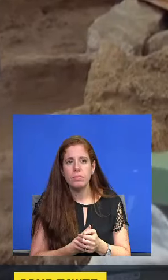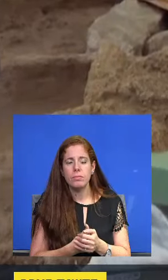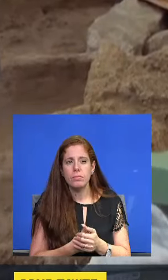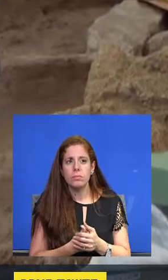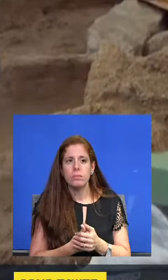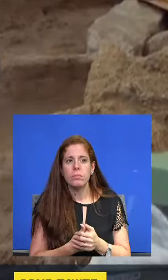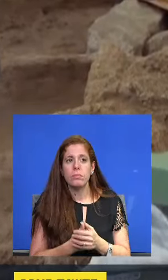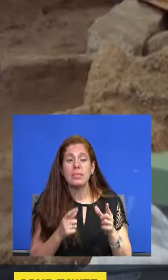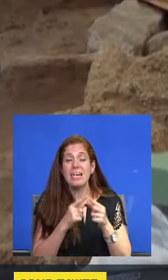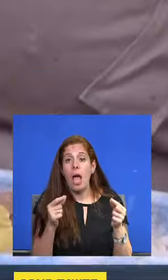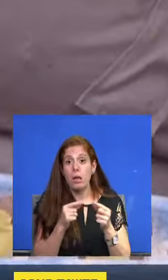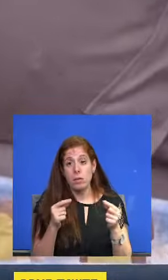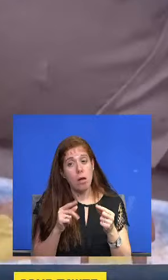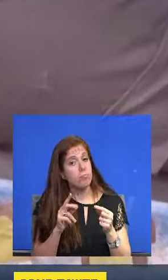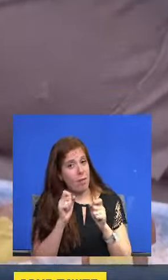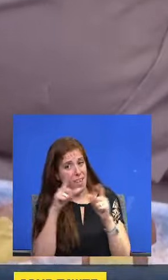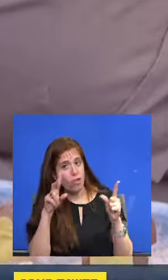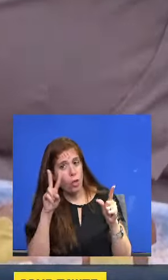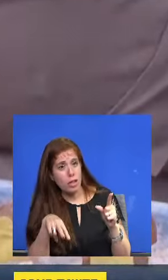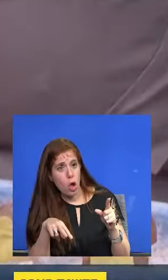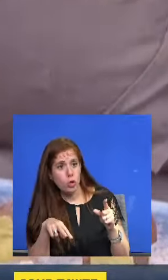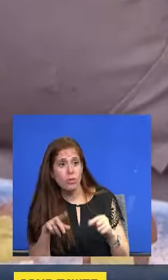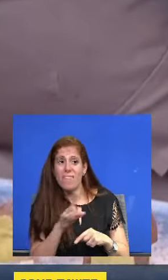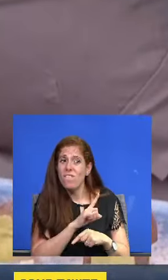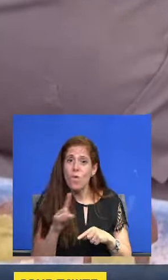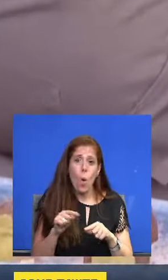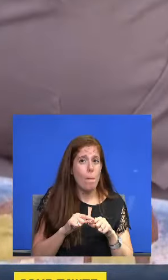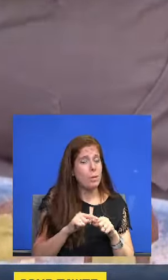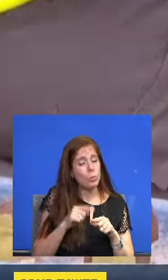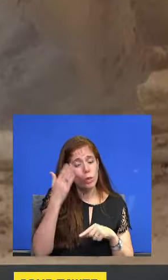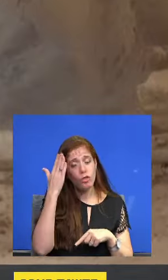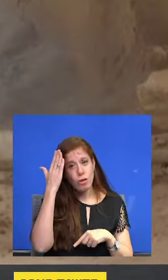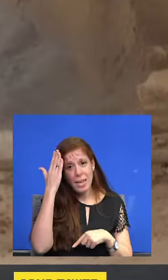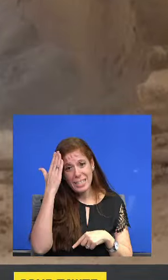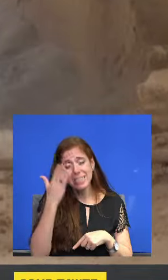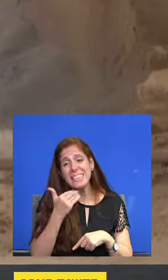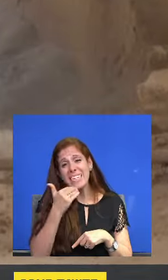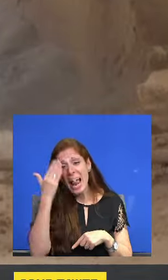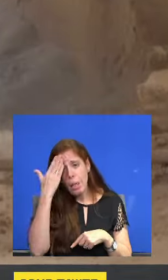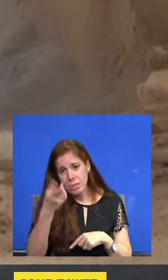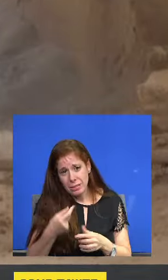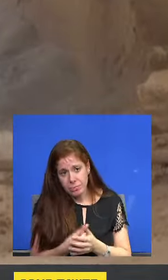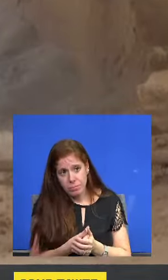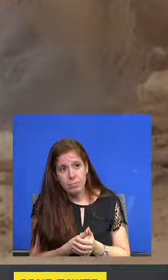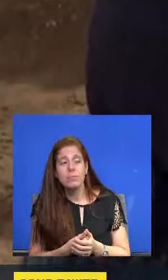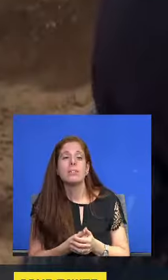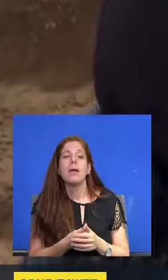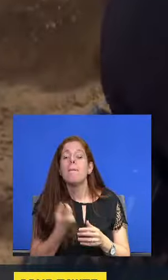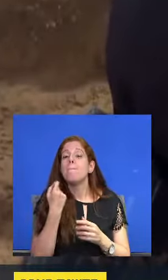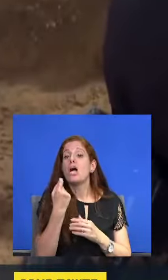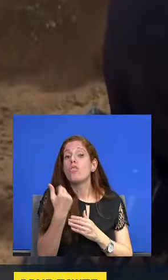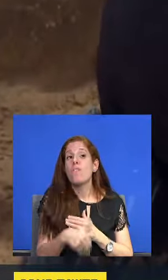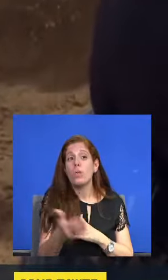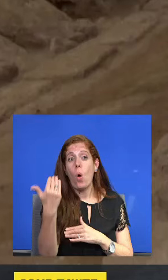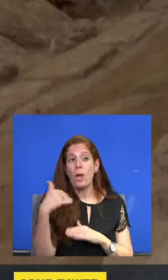עזה טומנת בחובה הפתעות ולא מהסוג המוכר לישראלים. בשבועות האחרונים התגלה